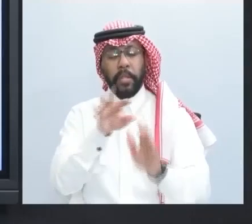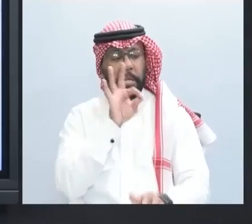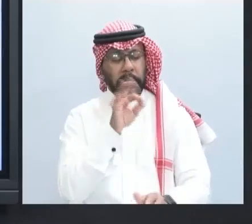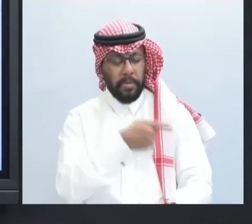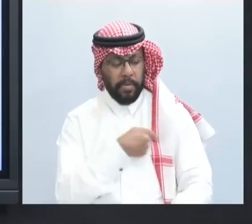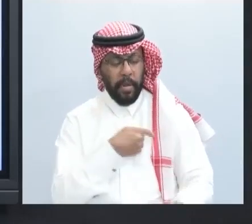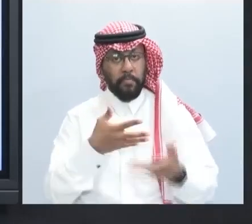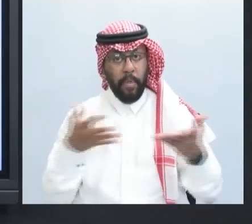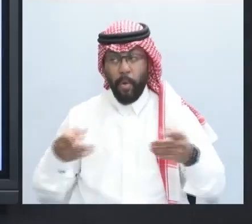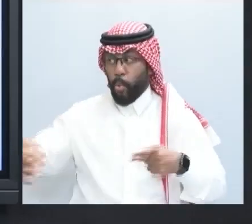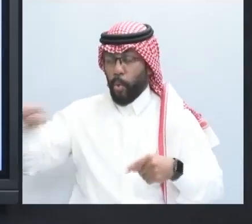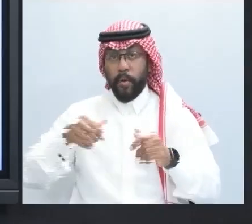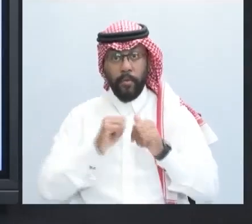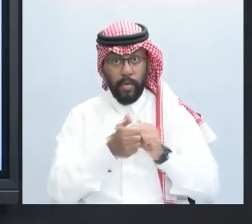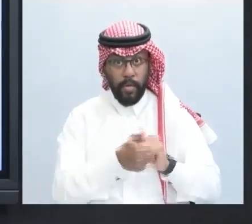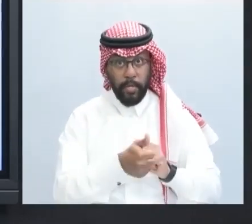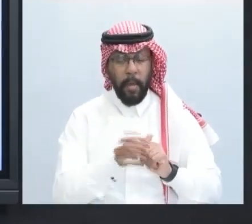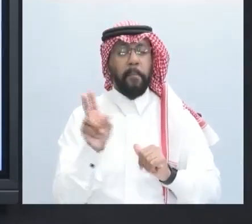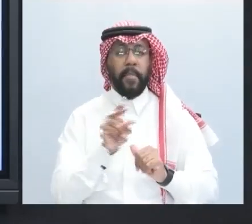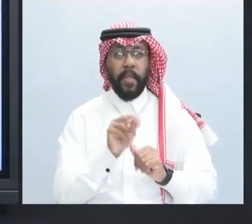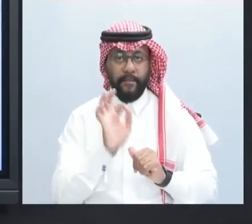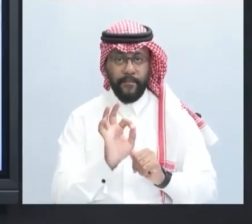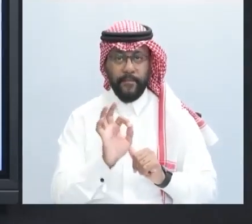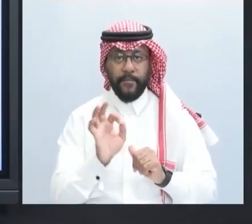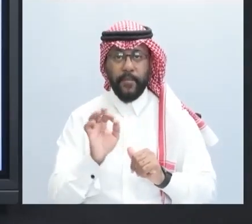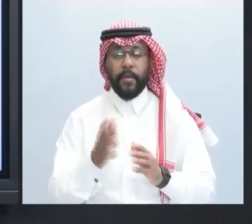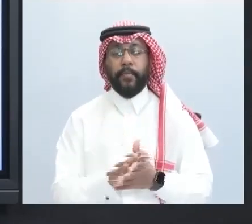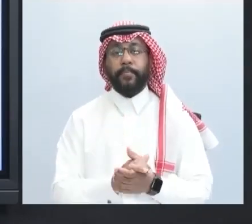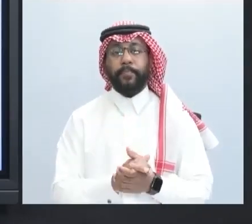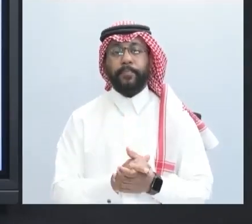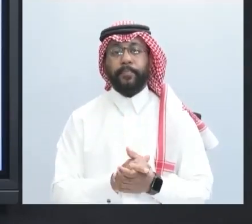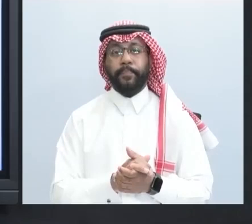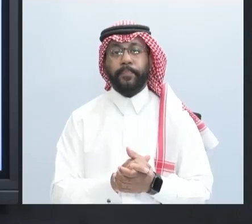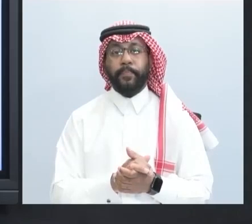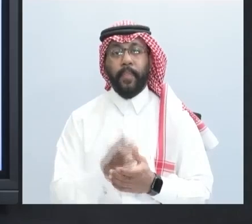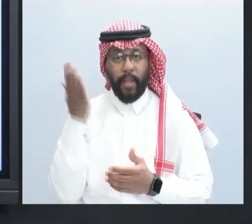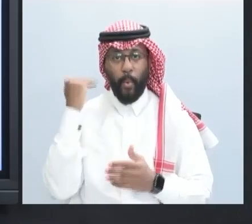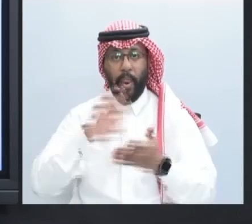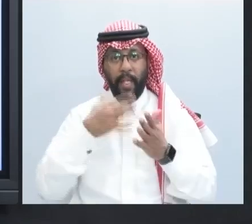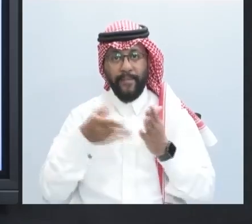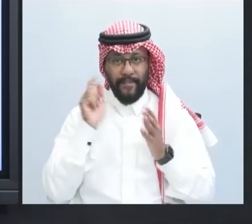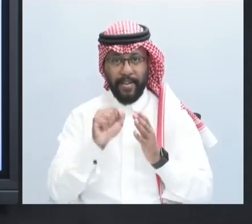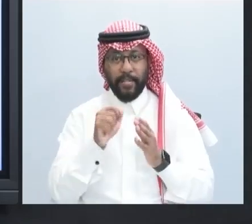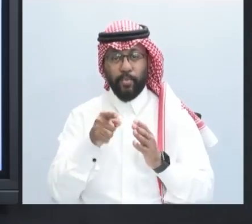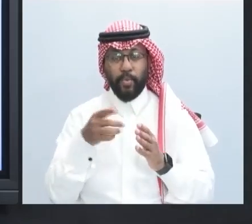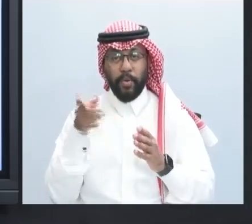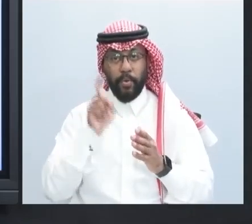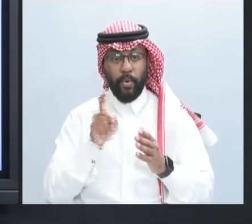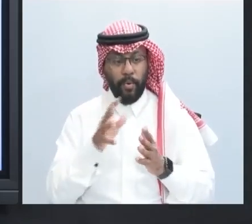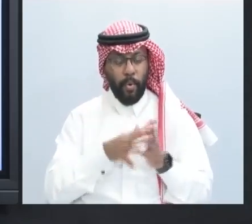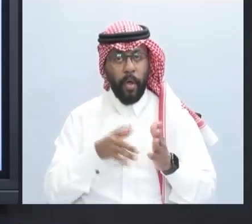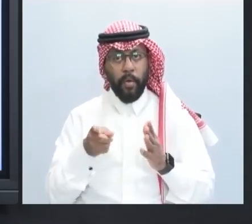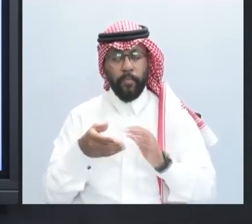النقاط من خمس نقاط الجراه والطلاقه وسلامه الوقفات والتنغيم الى اخره من البطاقه التي ذكرت عد الى تلك البطاقه